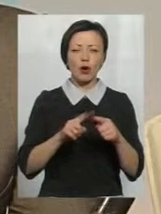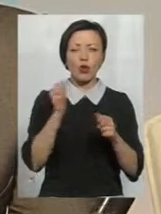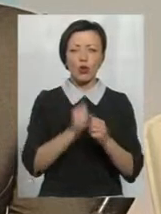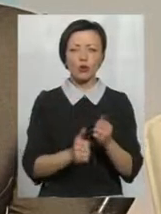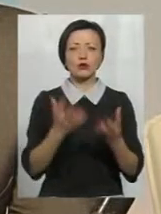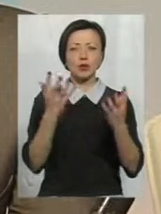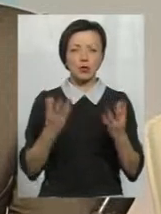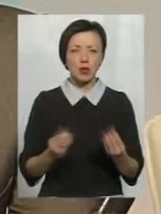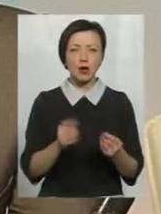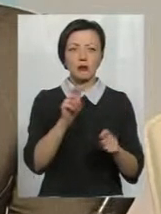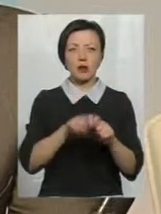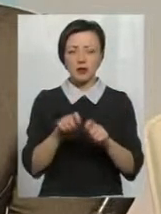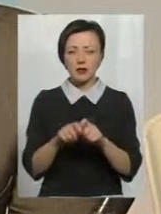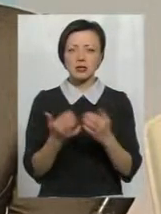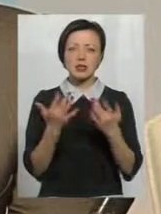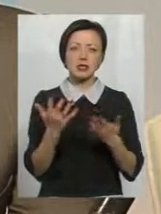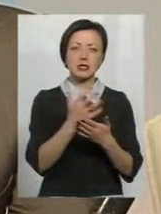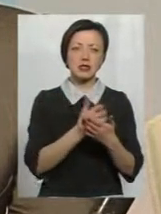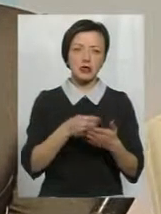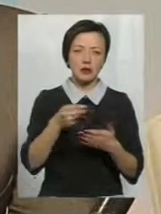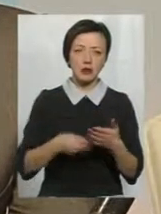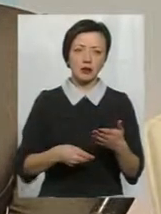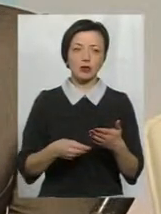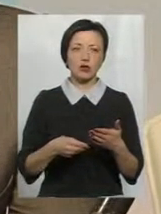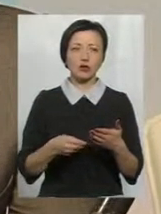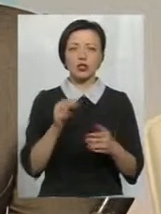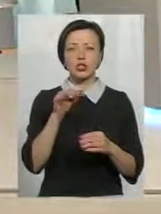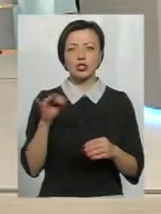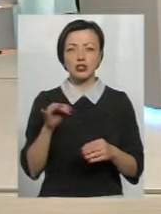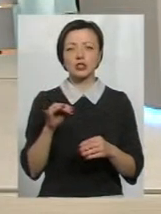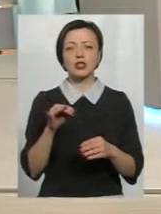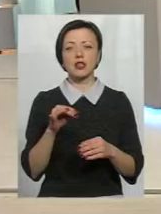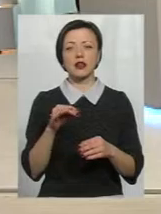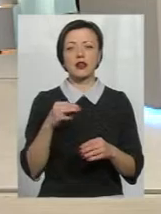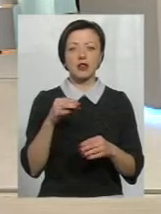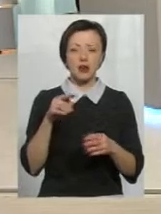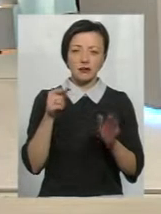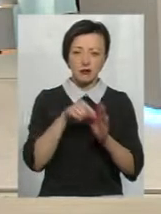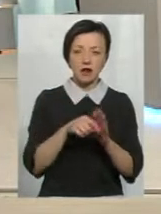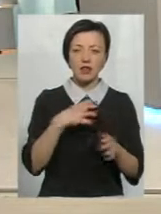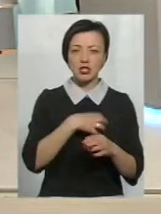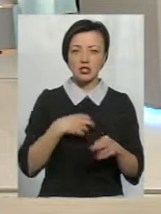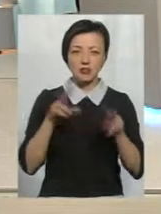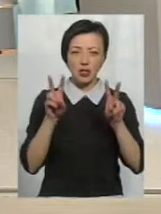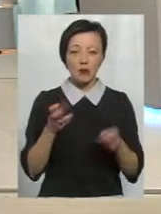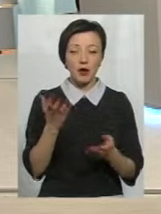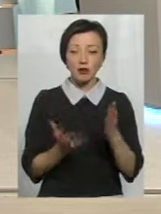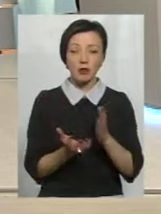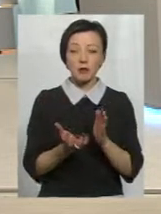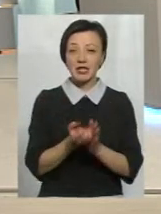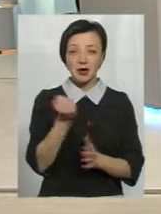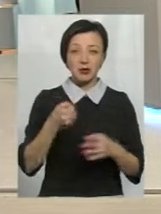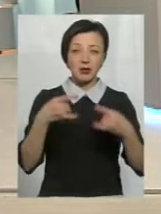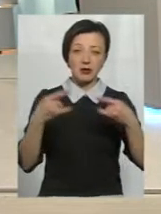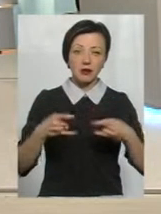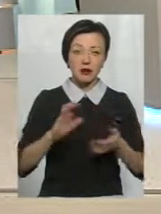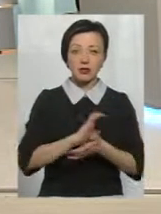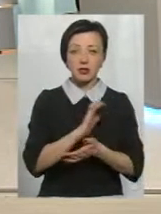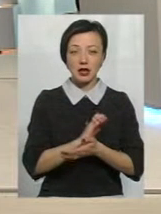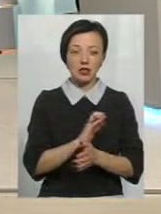ти маєш перевіряти, скільки зібрано, чи воно в топі. Робити далі якусь... Так, так. Якщо немає підтримки ЗМІ,